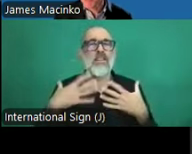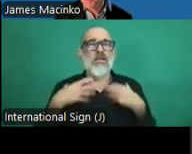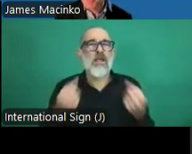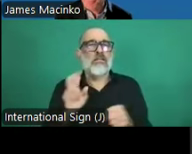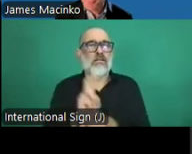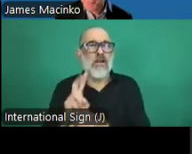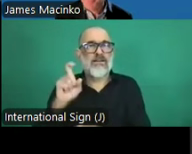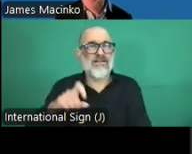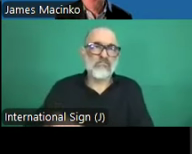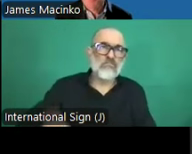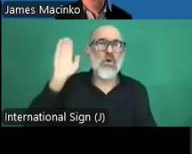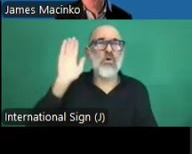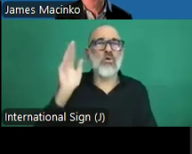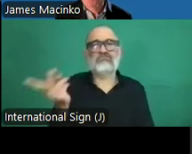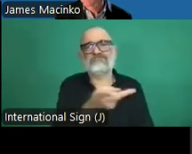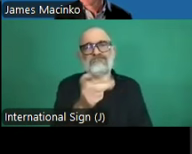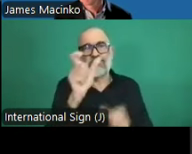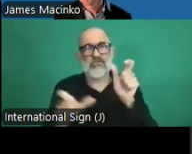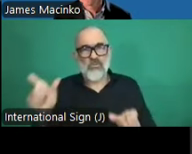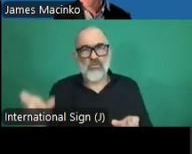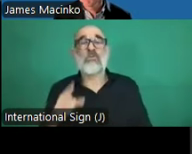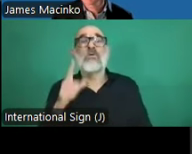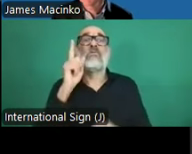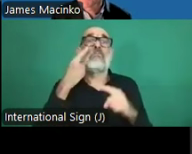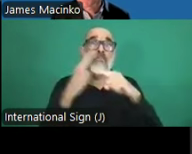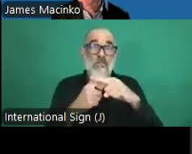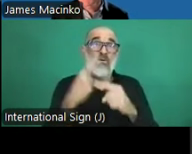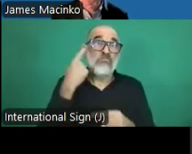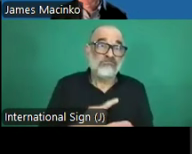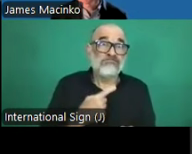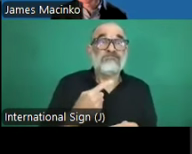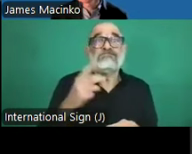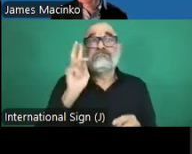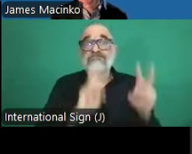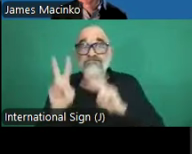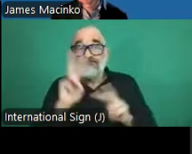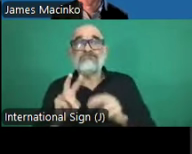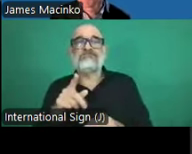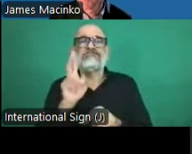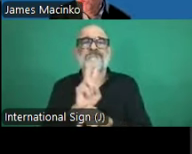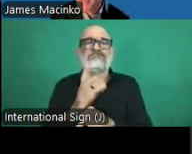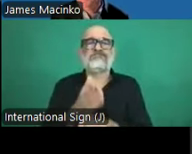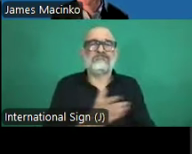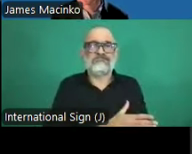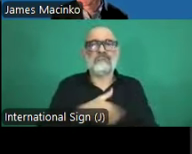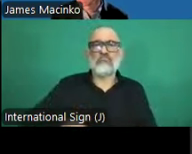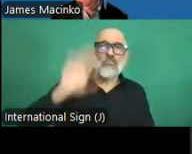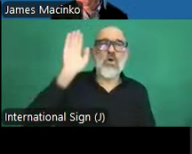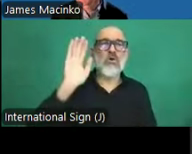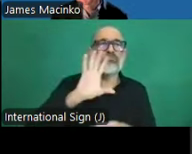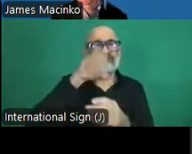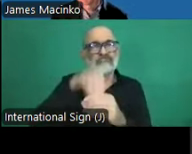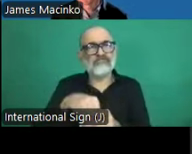docteur, 47% et d'autres raisons. Mais une grande différence,